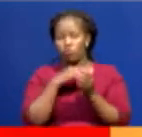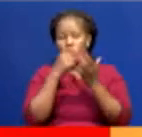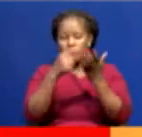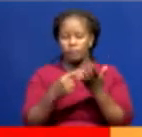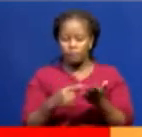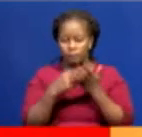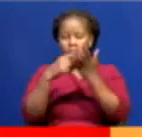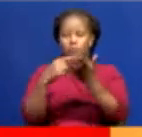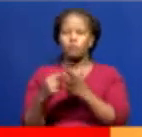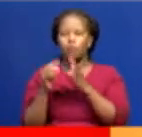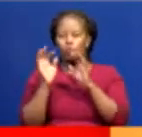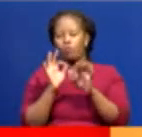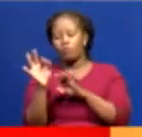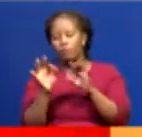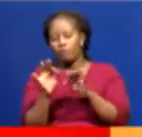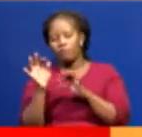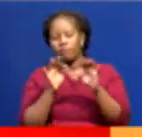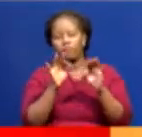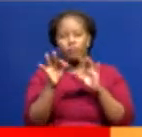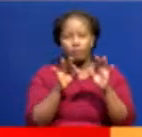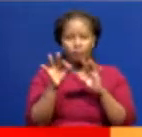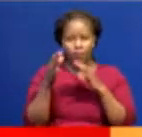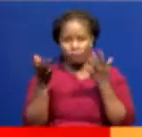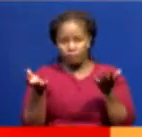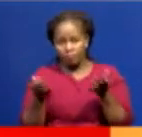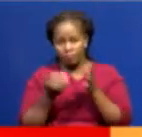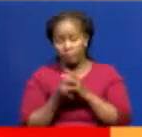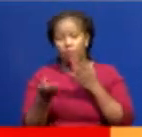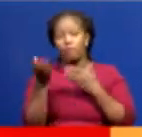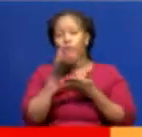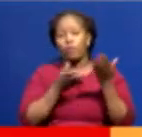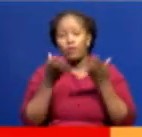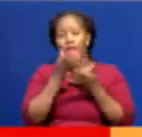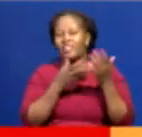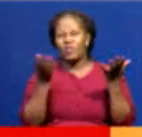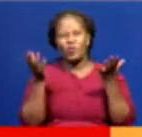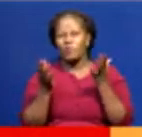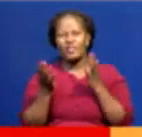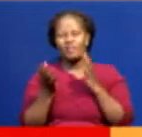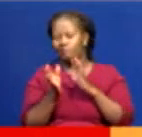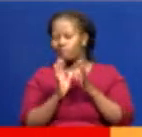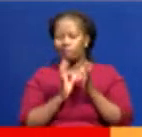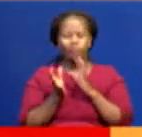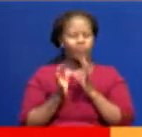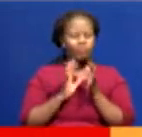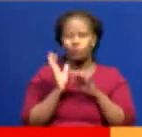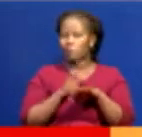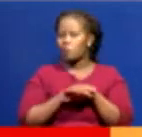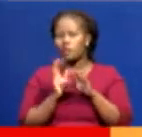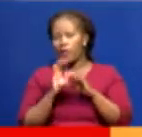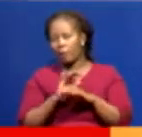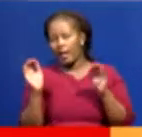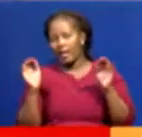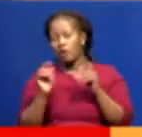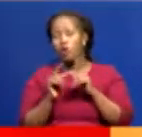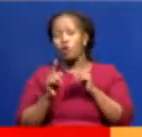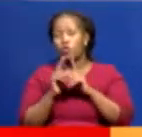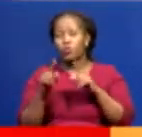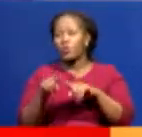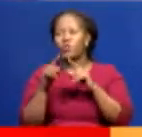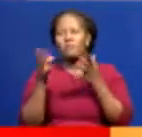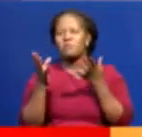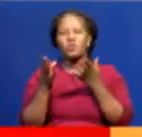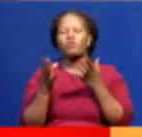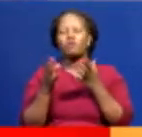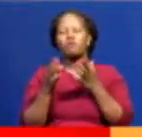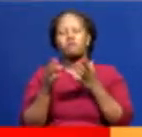na tunawaeleza kwamba uchumi wa Kenya haiko sawa. Kwa hivyo wao pia wasitusukume, wacha tumalize